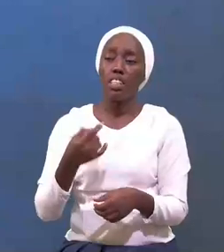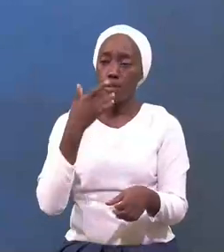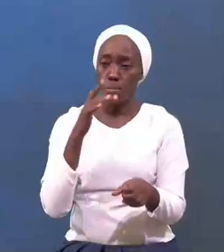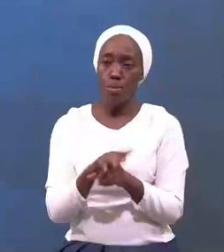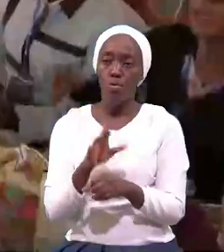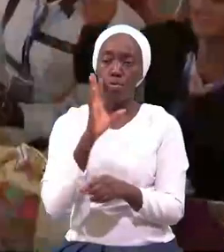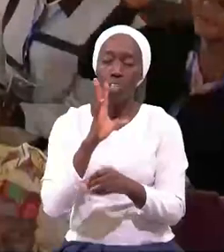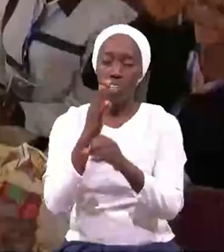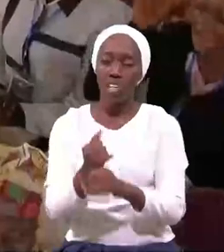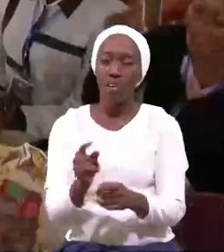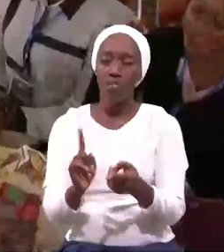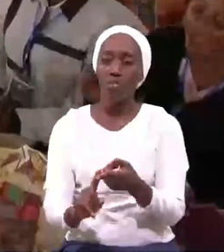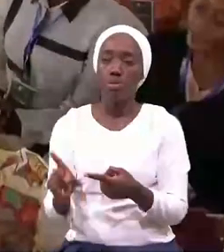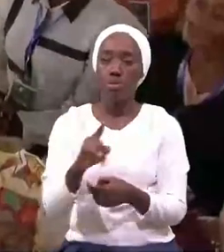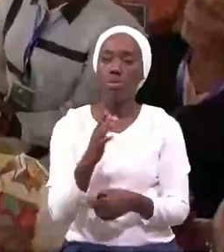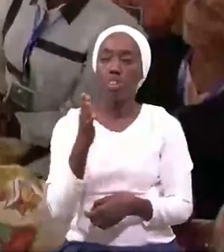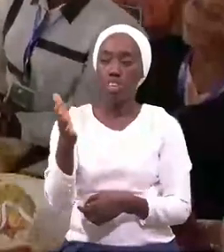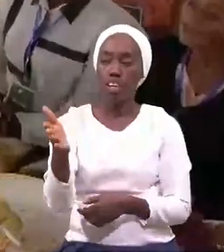Et la promesse atteindra là-bas.